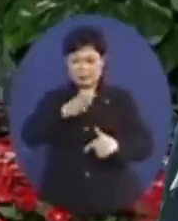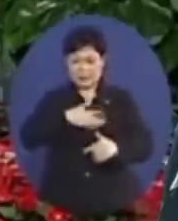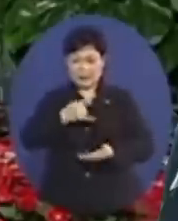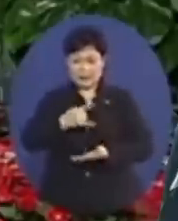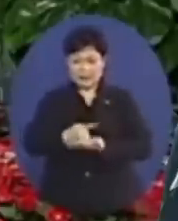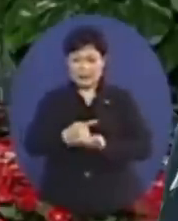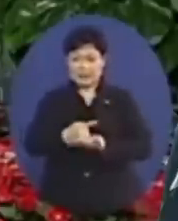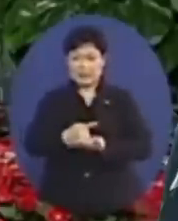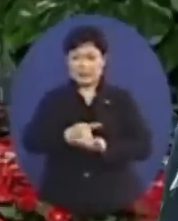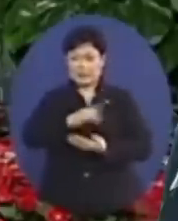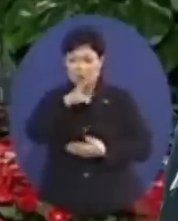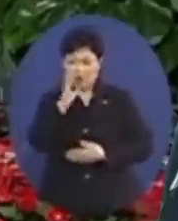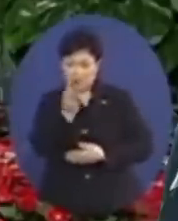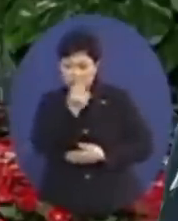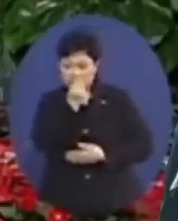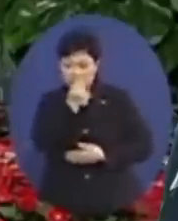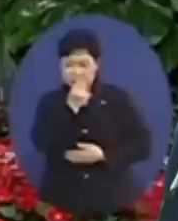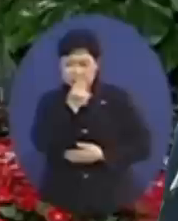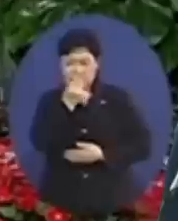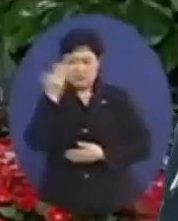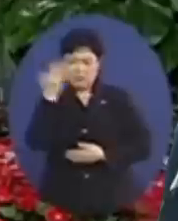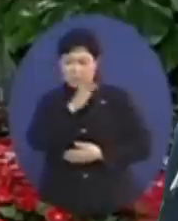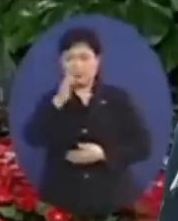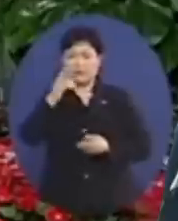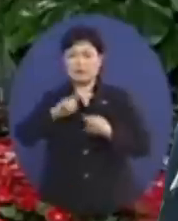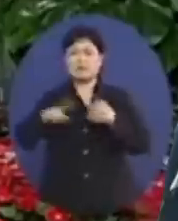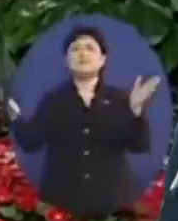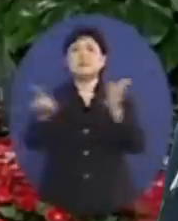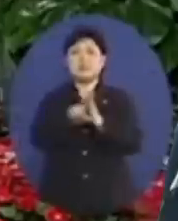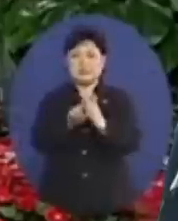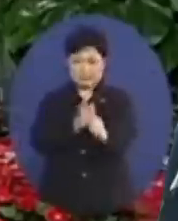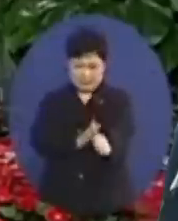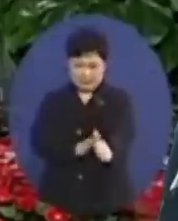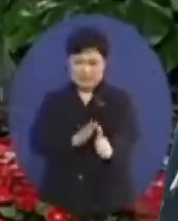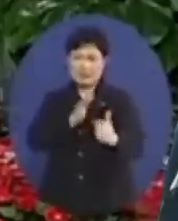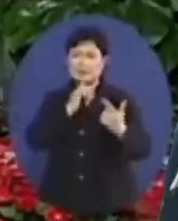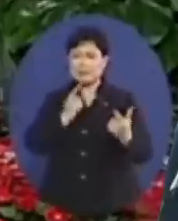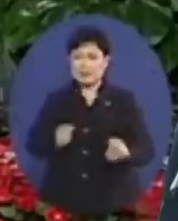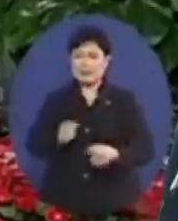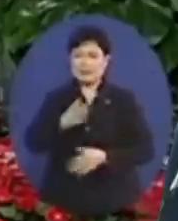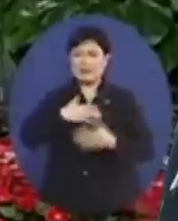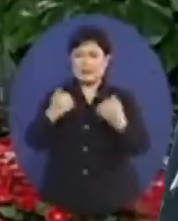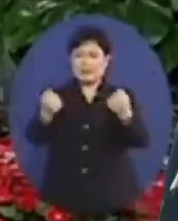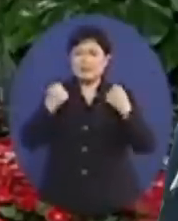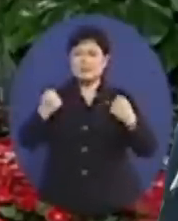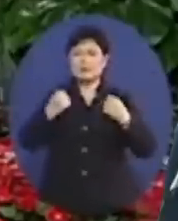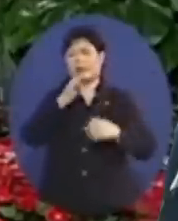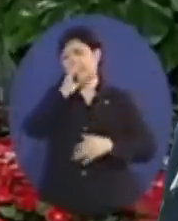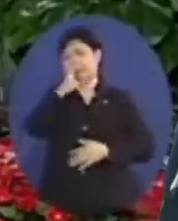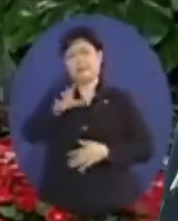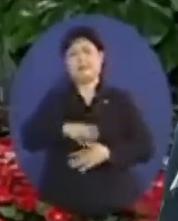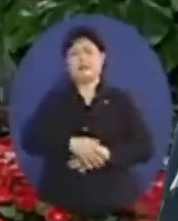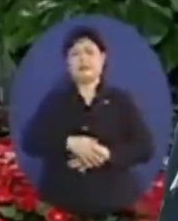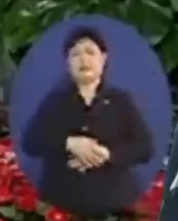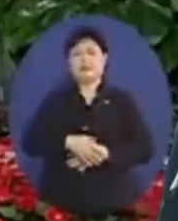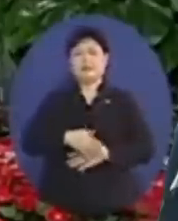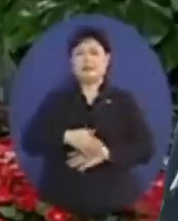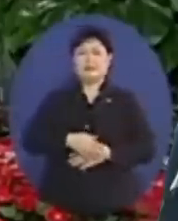거룩과 성결이 되었다는 것을 믿어야 돼요. 내 힘으로 변화 안 됩니다.